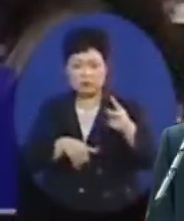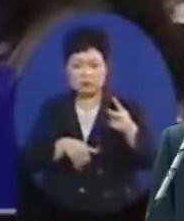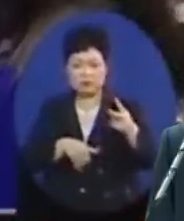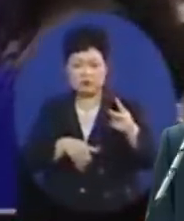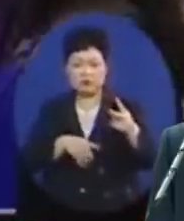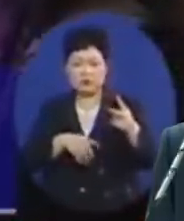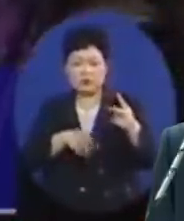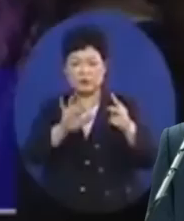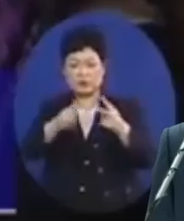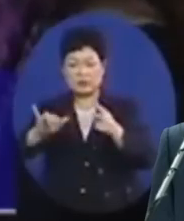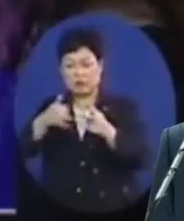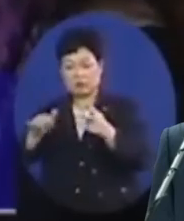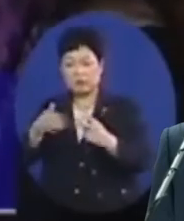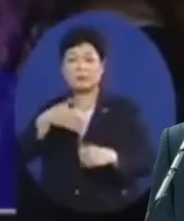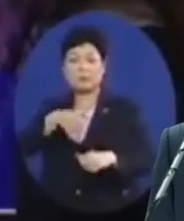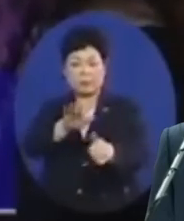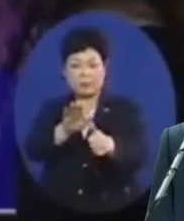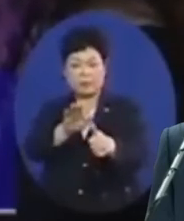둘씩 둘씩 보내시며